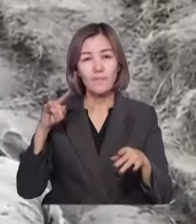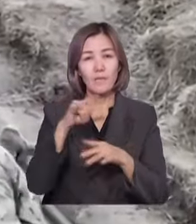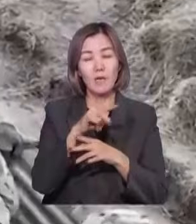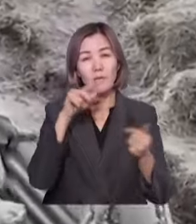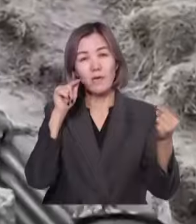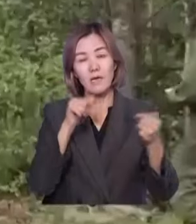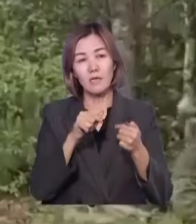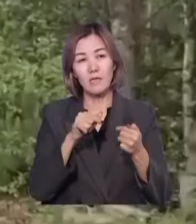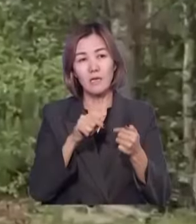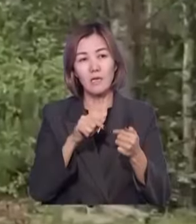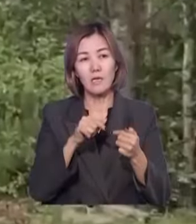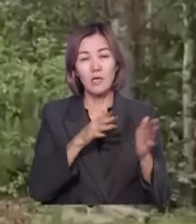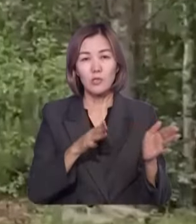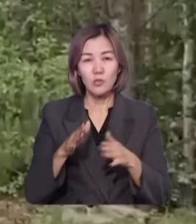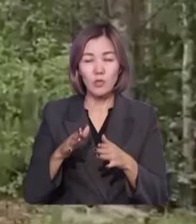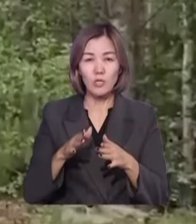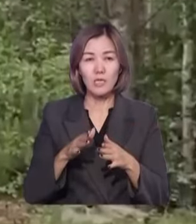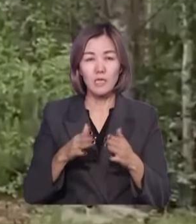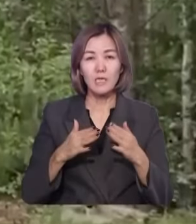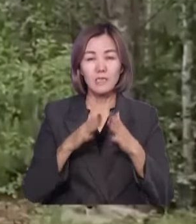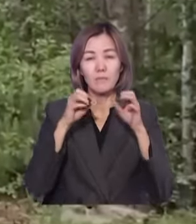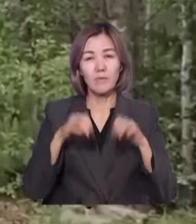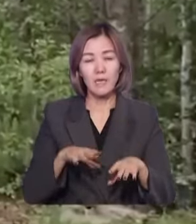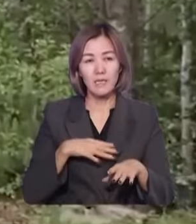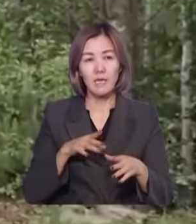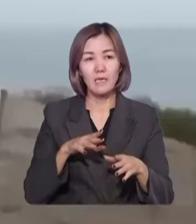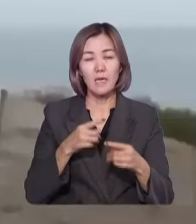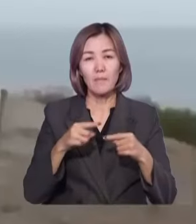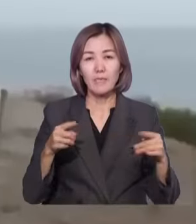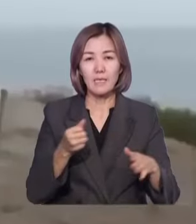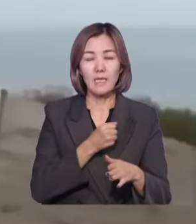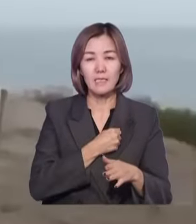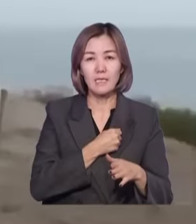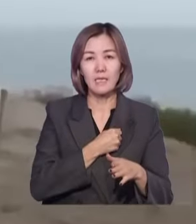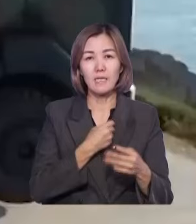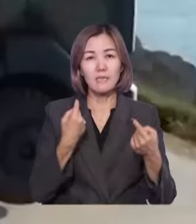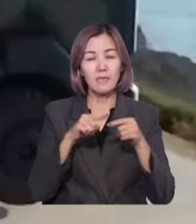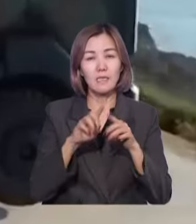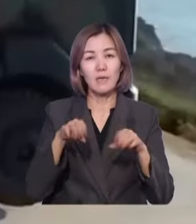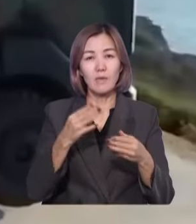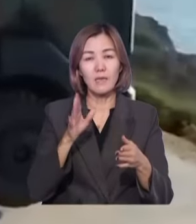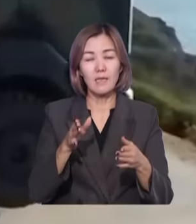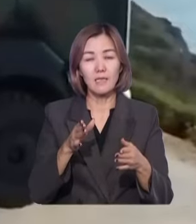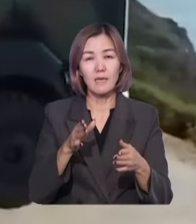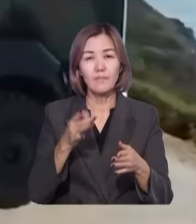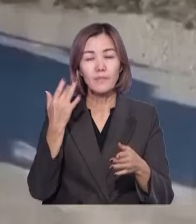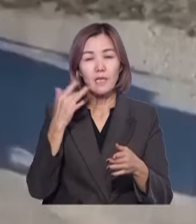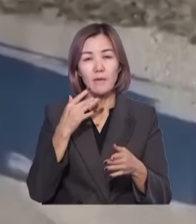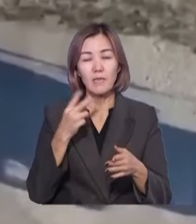қарсы тактикалық жүйелер, зымырандар, артиллерия жүйелері және басқа да әскери құрал жабдықтар берілмек. Америка Құрама